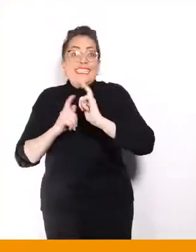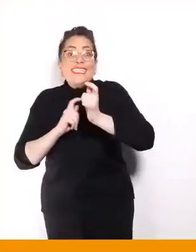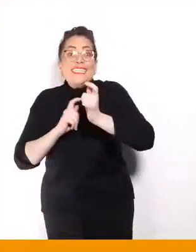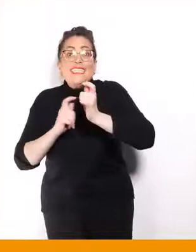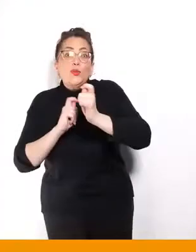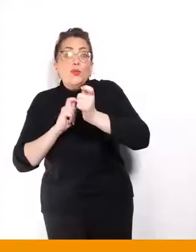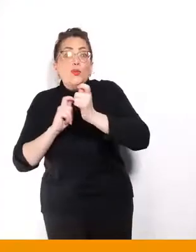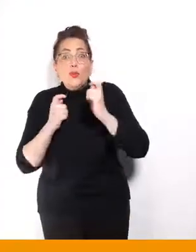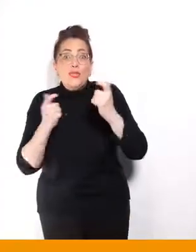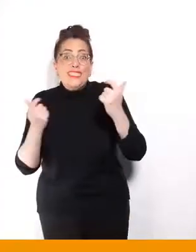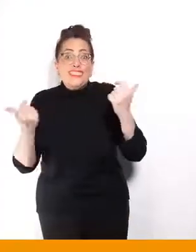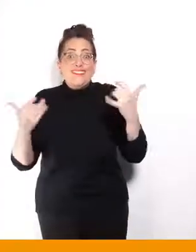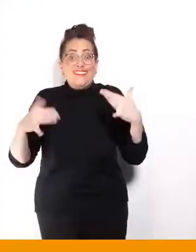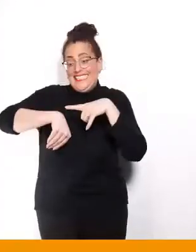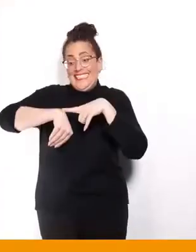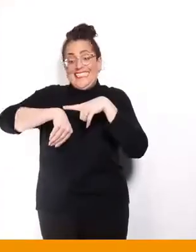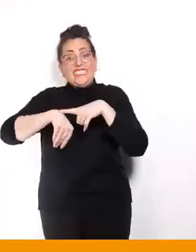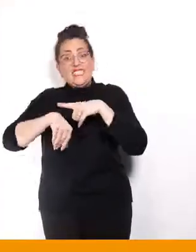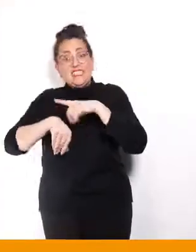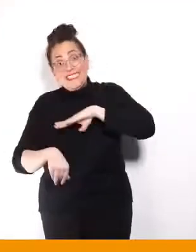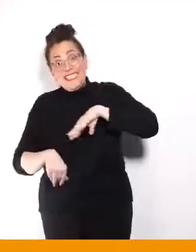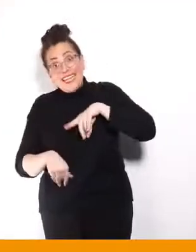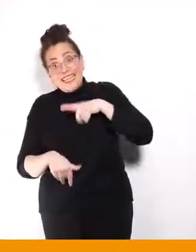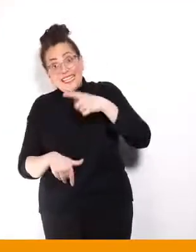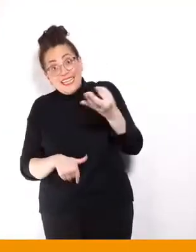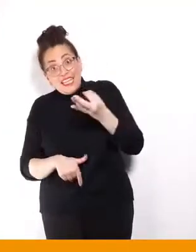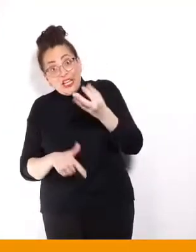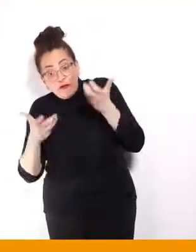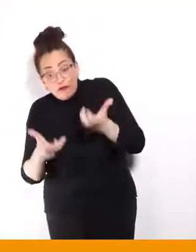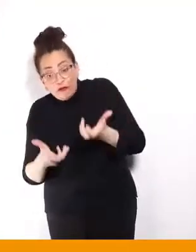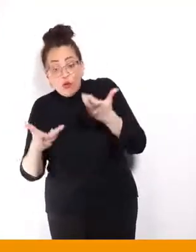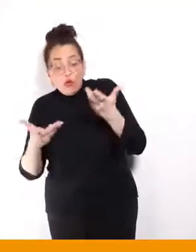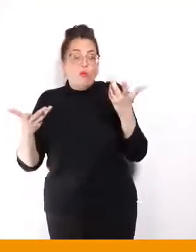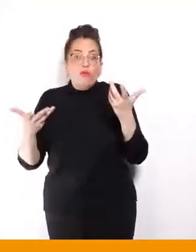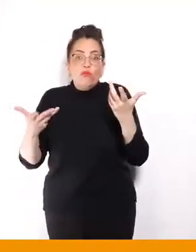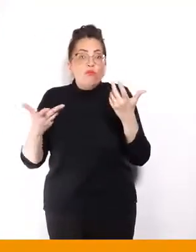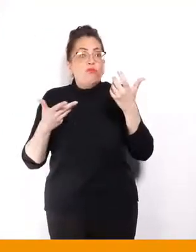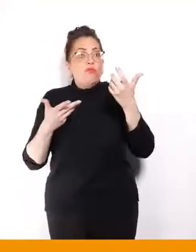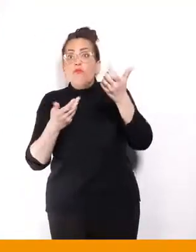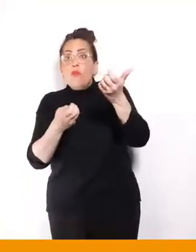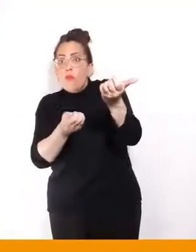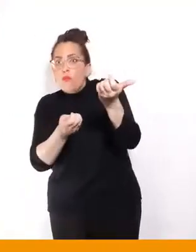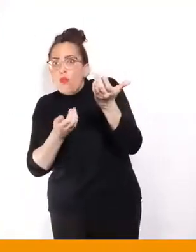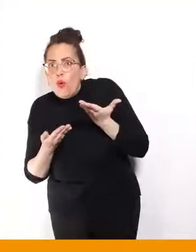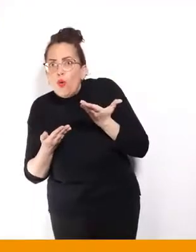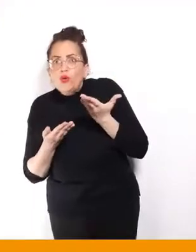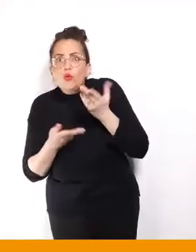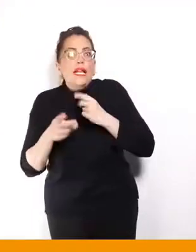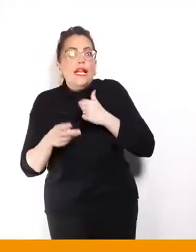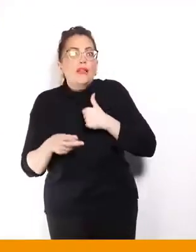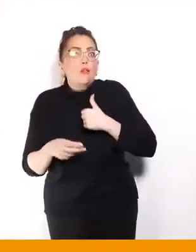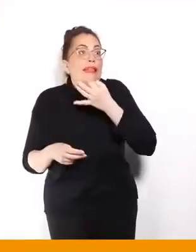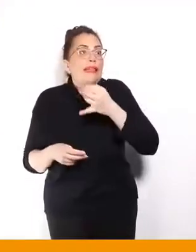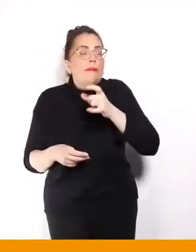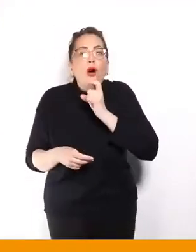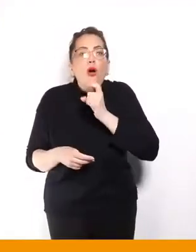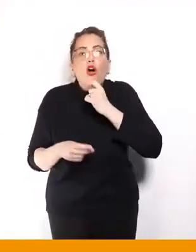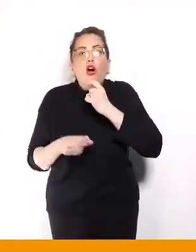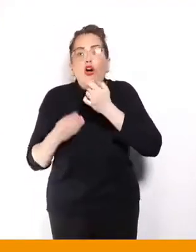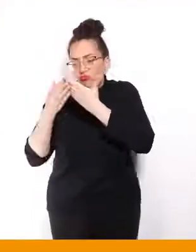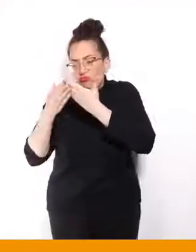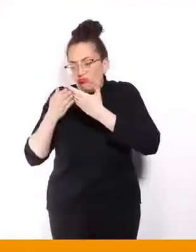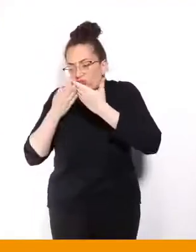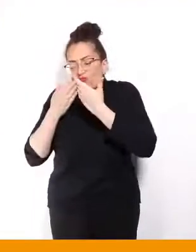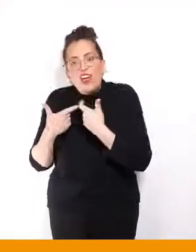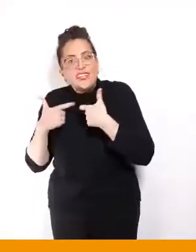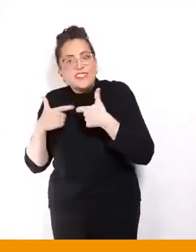mot de la fin, entre guillemets, soit sur une proposition qu'on n'a pas citée, parce qu'effectivement vous en avez d'autres, sur l'accès aux études, l'accès à la scolarisation,